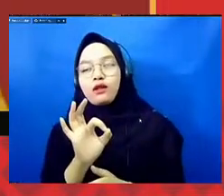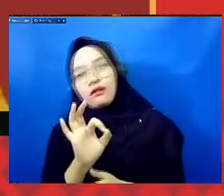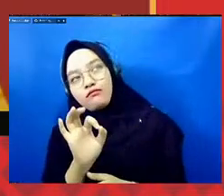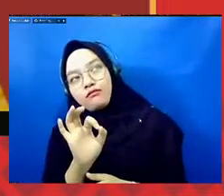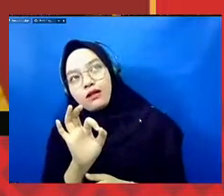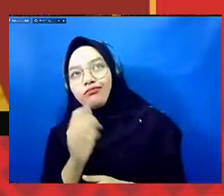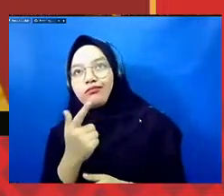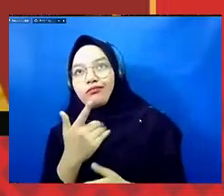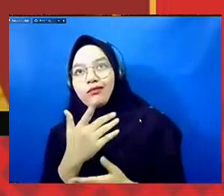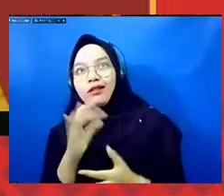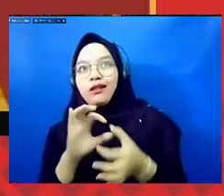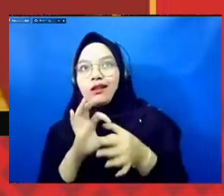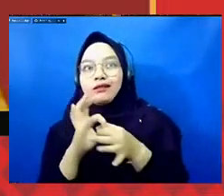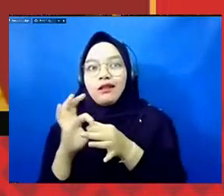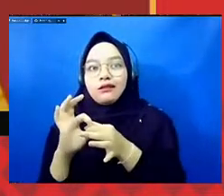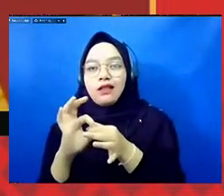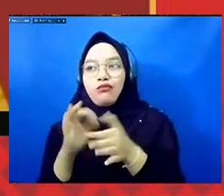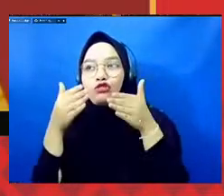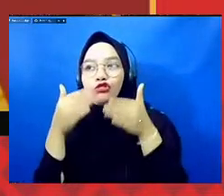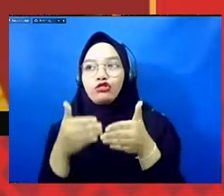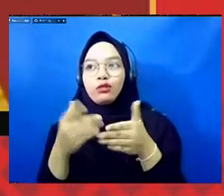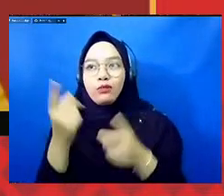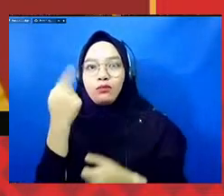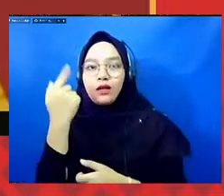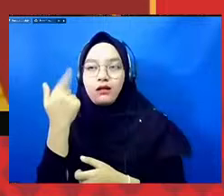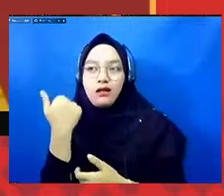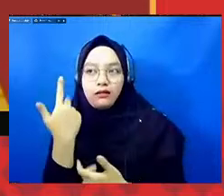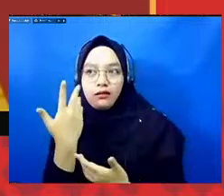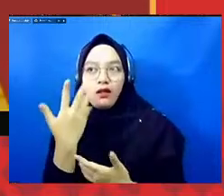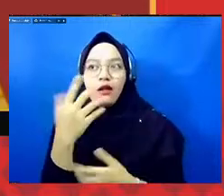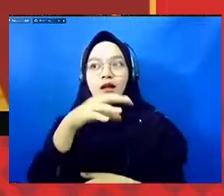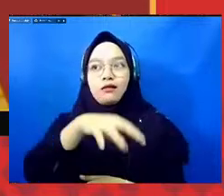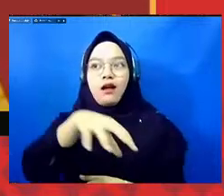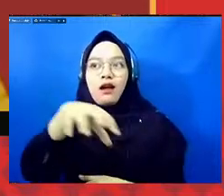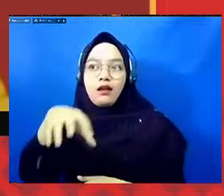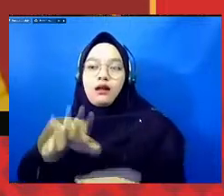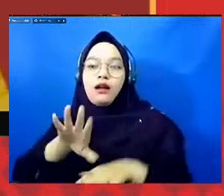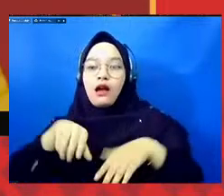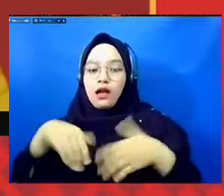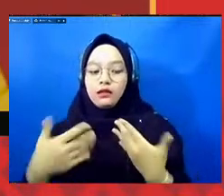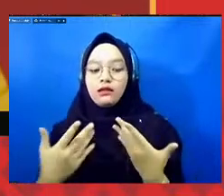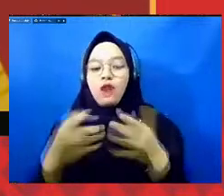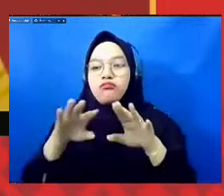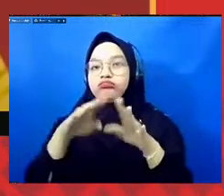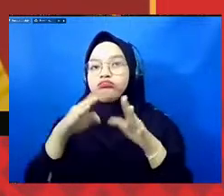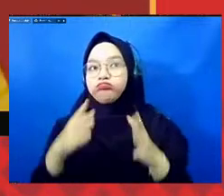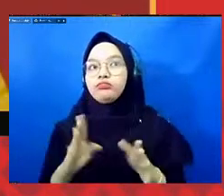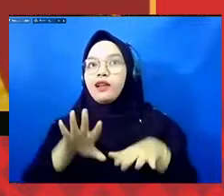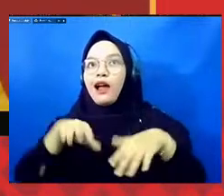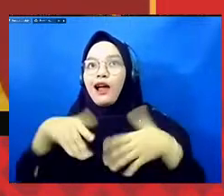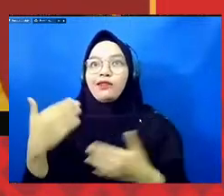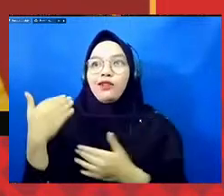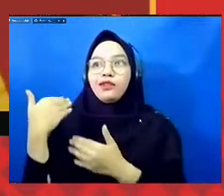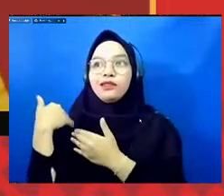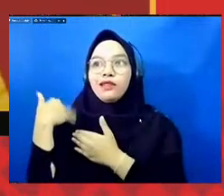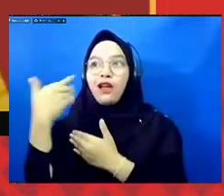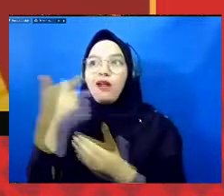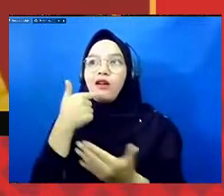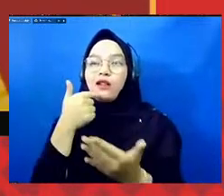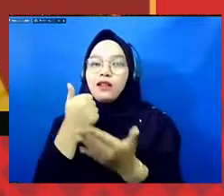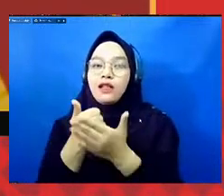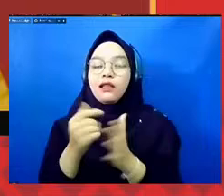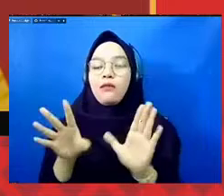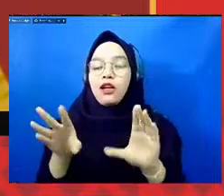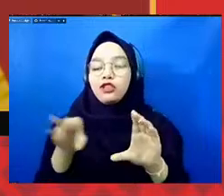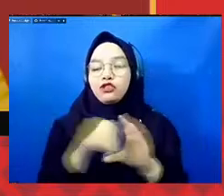kota atau daerah dengan instansi atau aktor-aktor atau stakeholders yang lain, termasuk